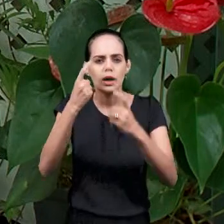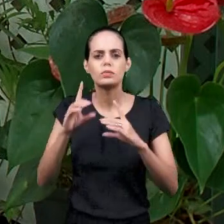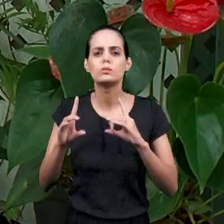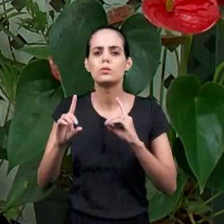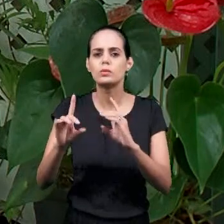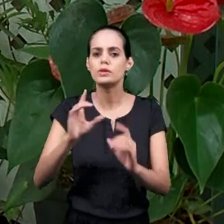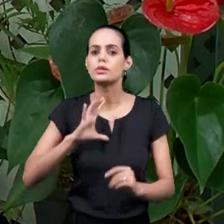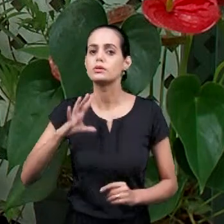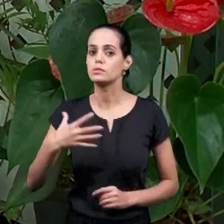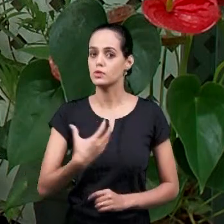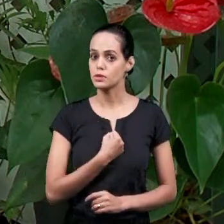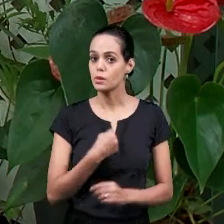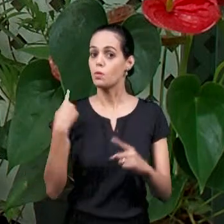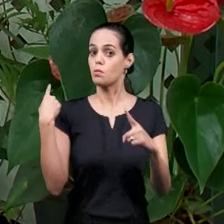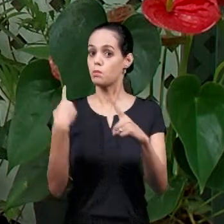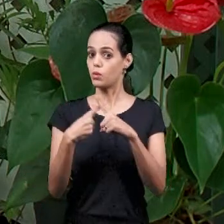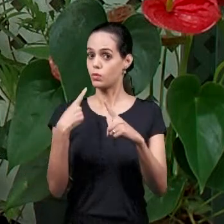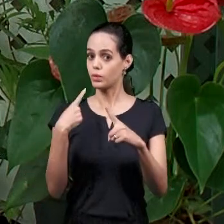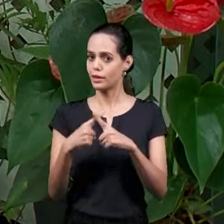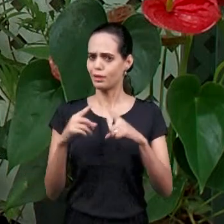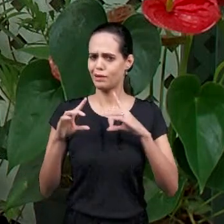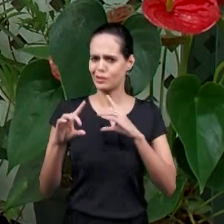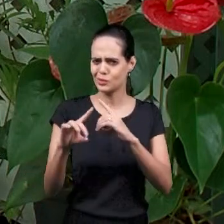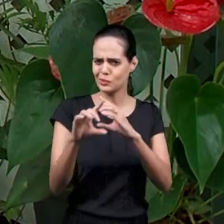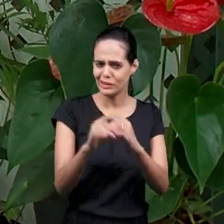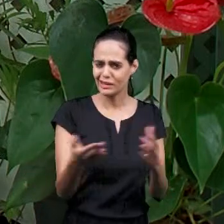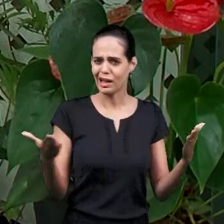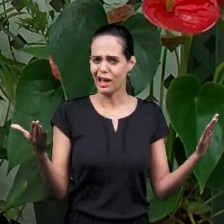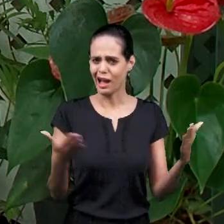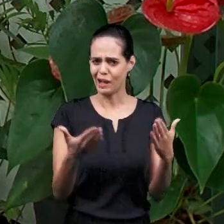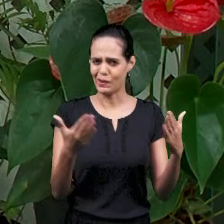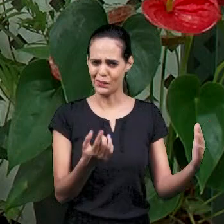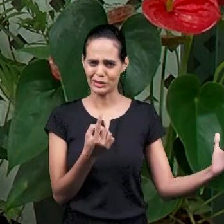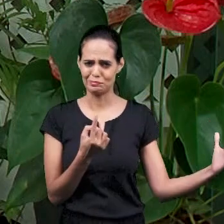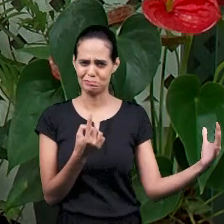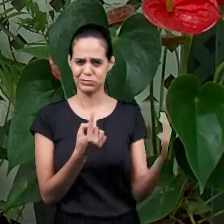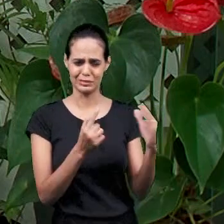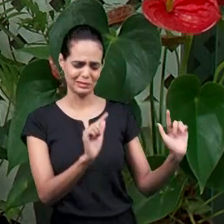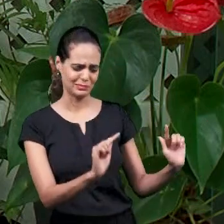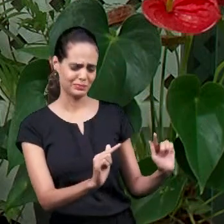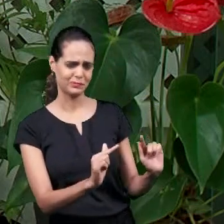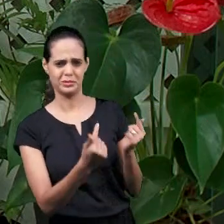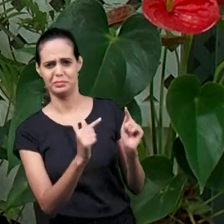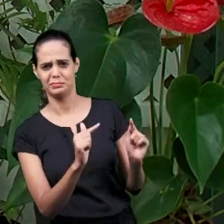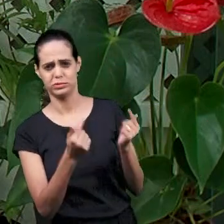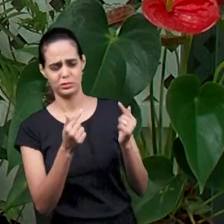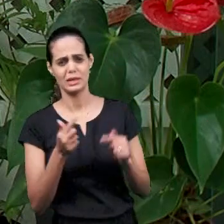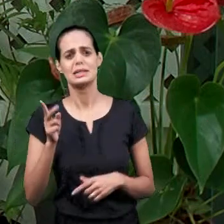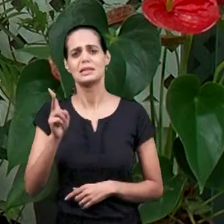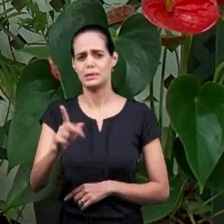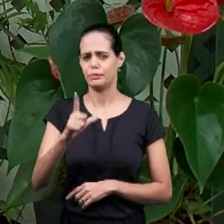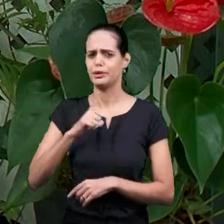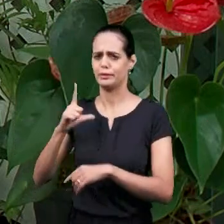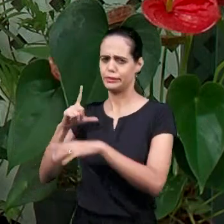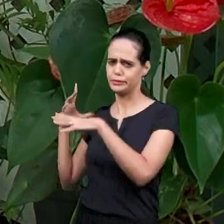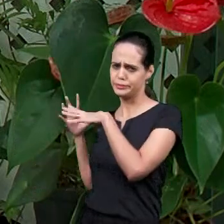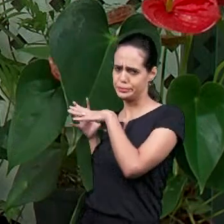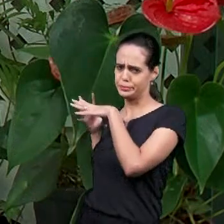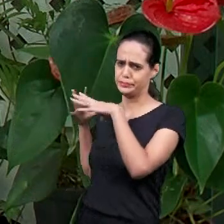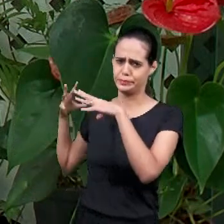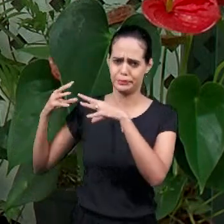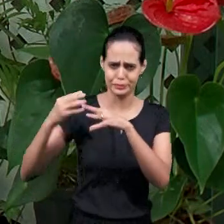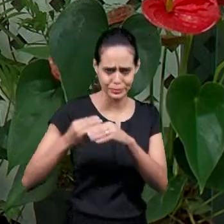avec cela? Parce que à cette heure-ci, la doctrine, elle souffre des attaques. Elle a toujours souffert.